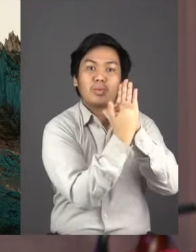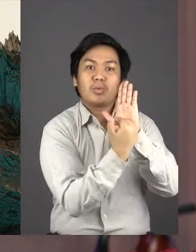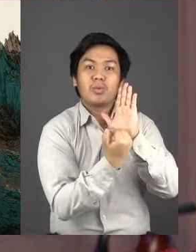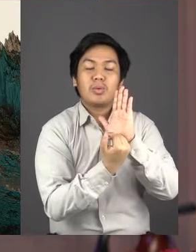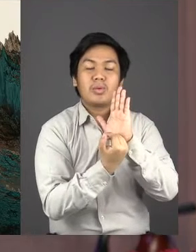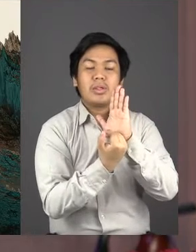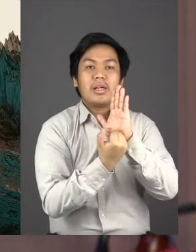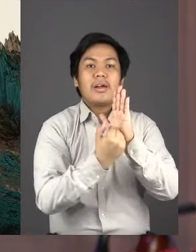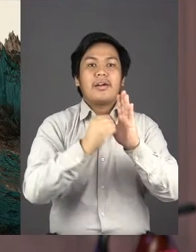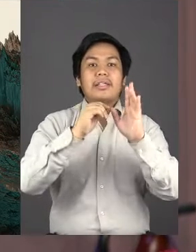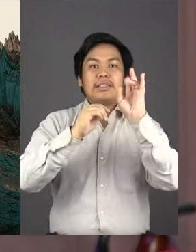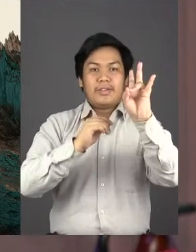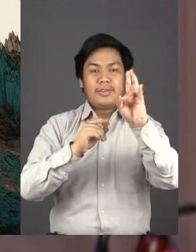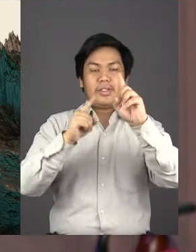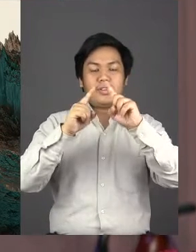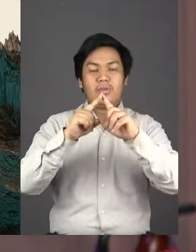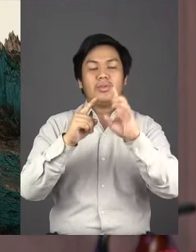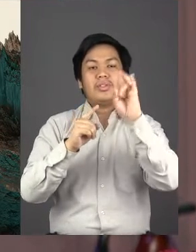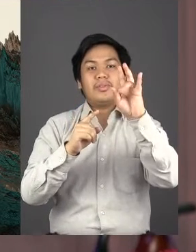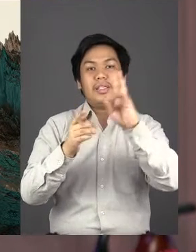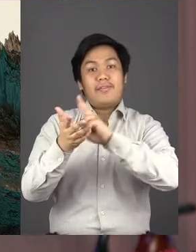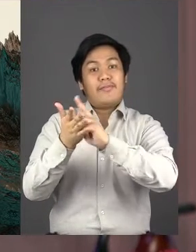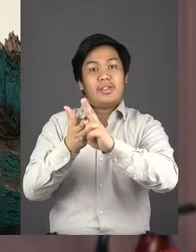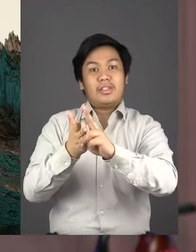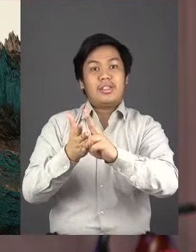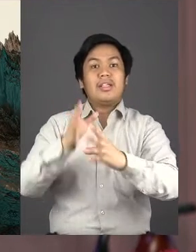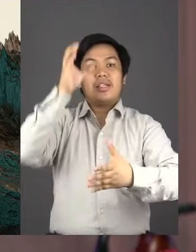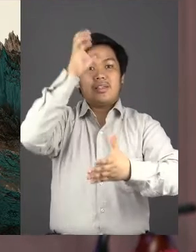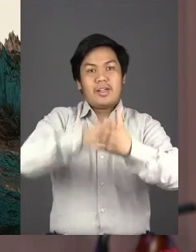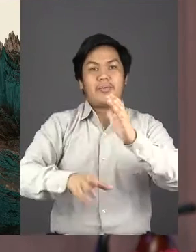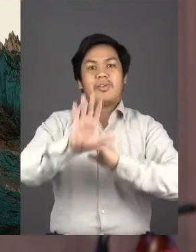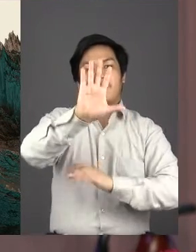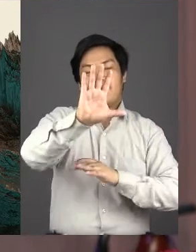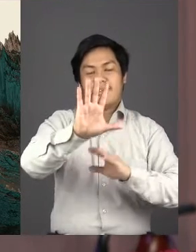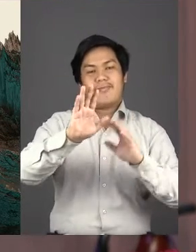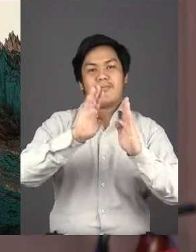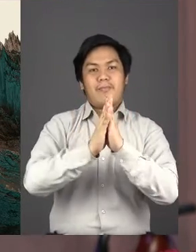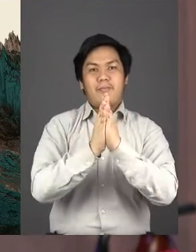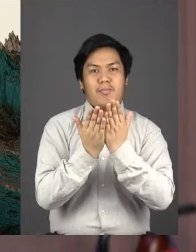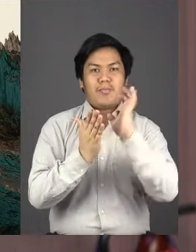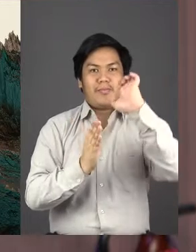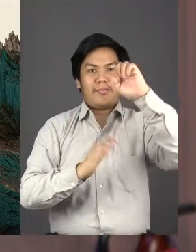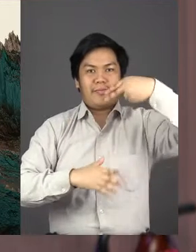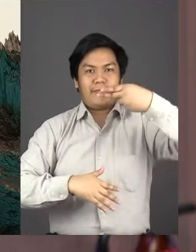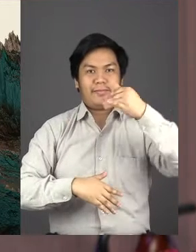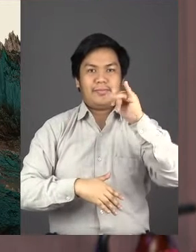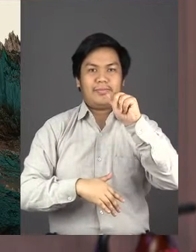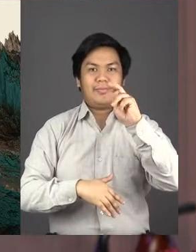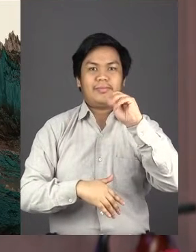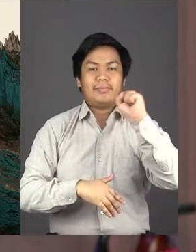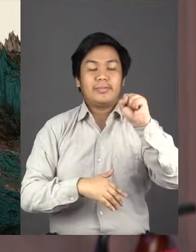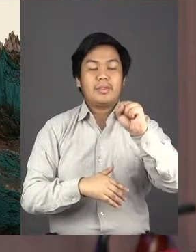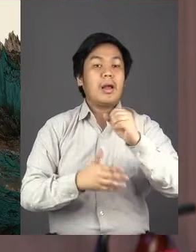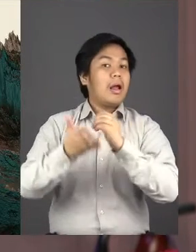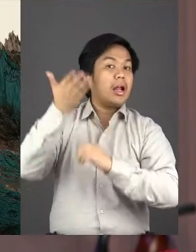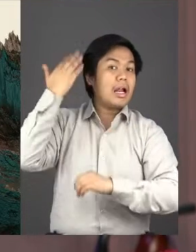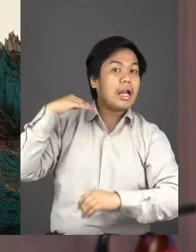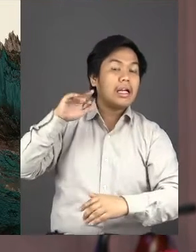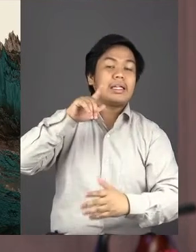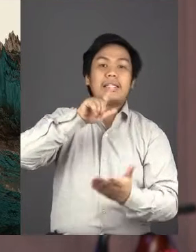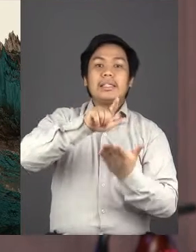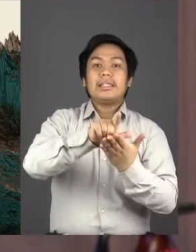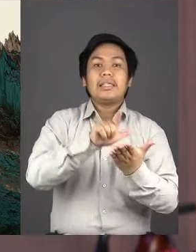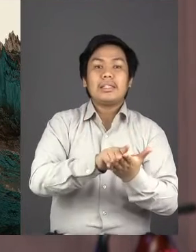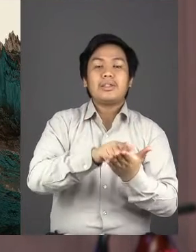to 17 ng chapter 5 ng Ephesians. Noong huling mensahe natin, nakita